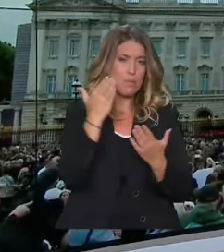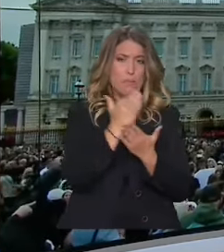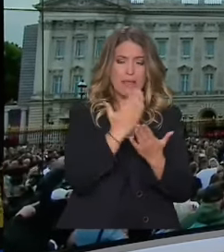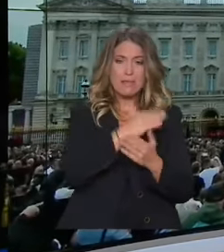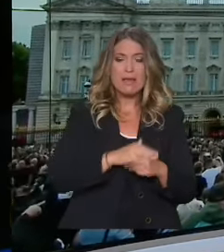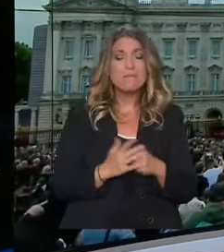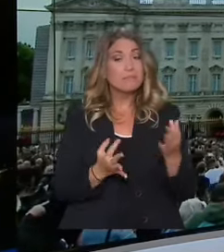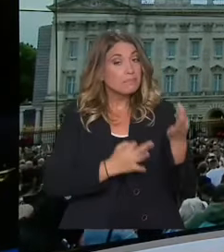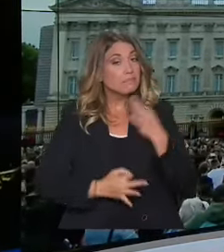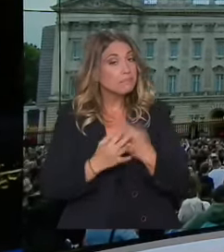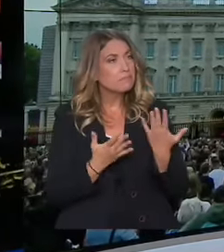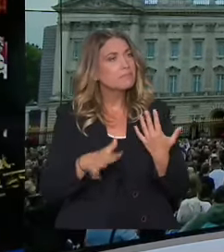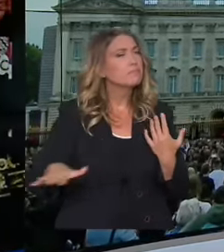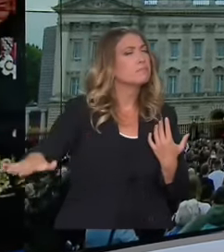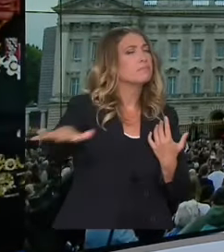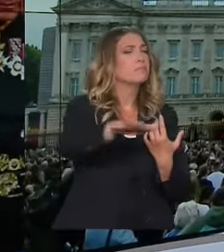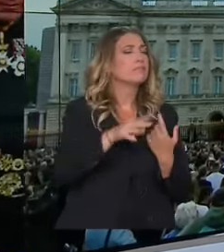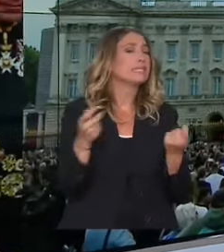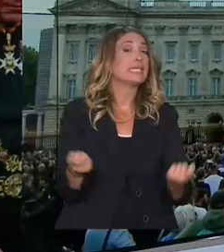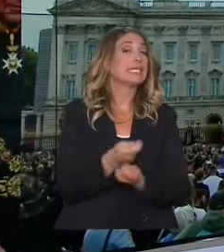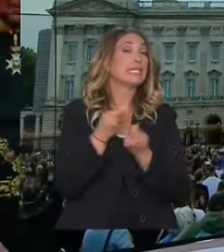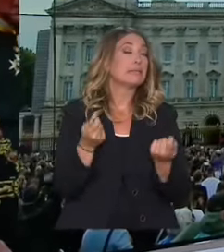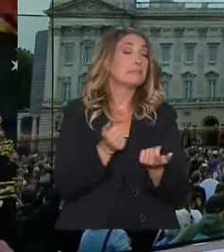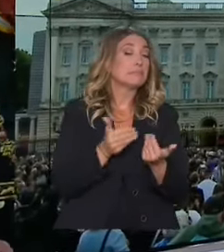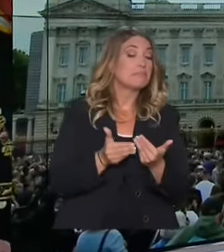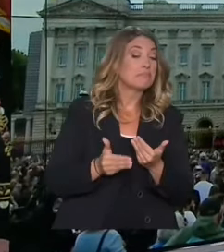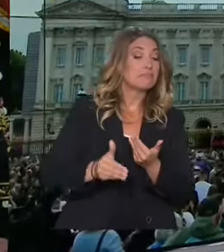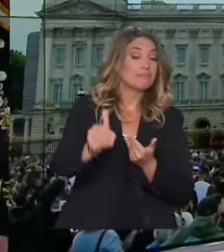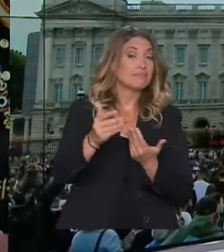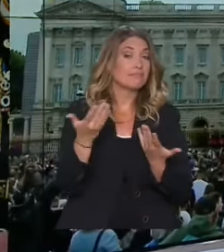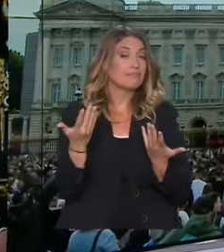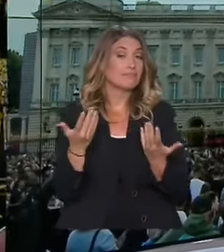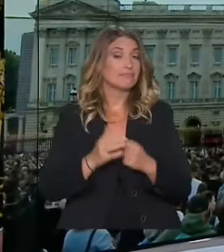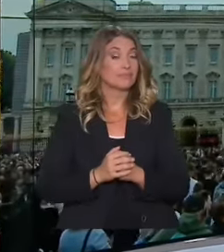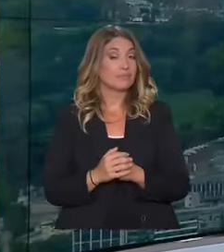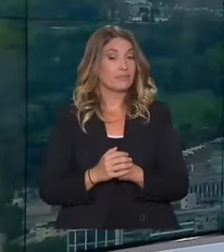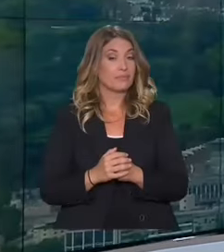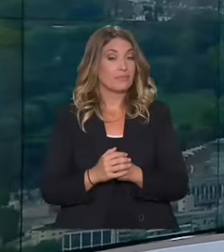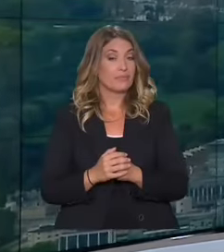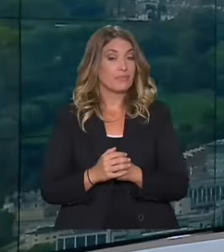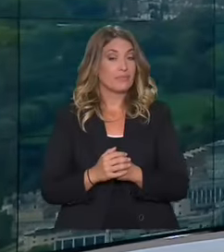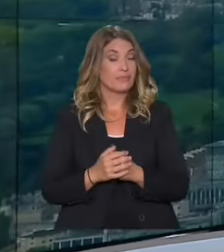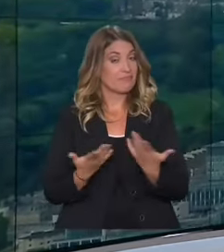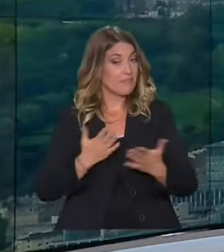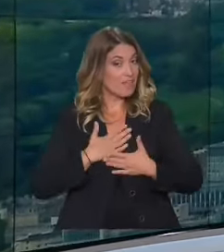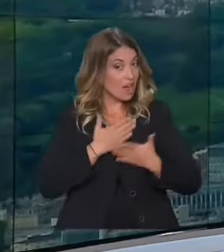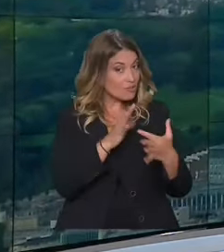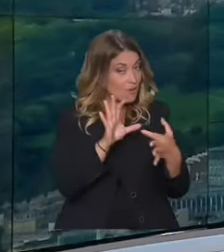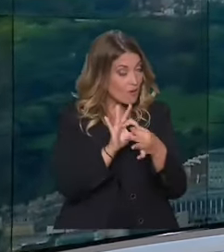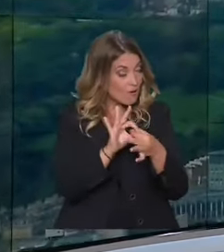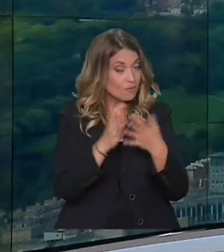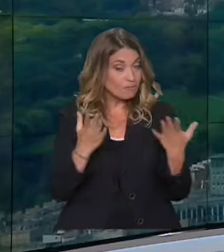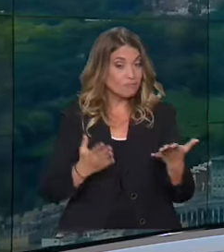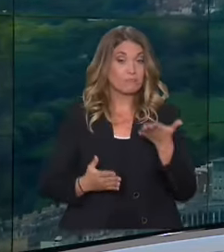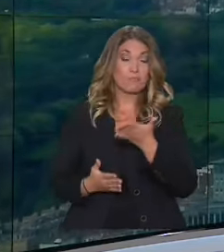οποίο γίνεται και κυρίως μια εκτίμηση για το τι μπορεί να έρχεται. Κύριε Αναστασάκη, καλησπέρα σας και ευχαριστώ πολύ. Καλησπέρα